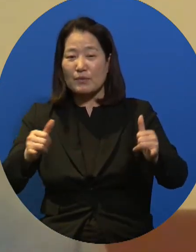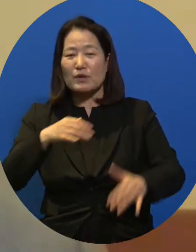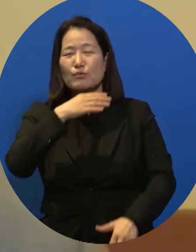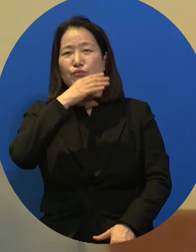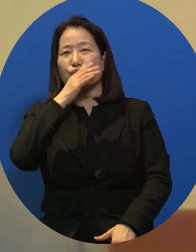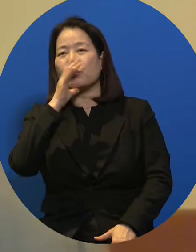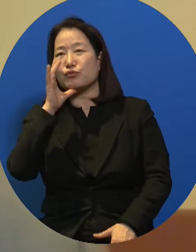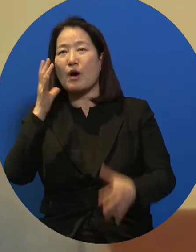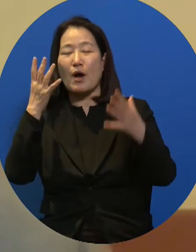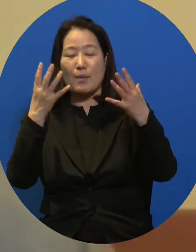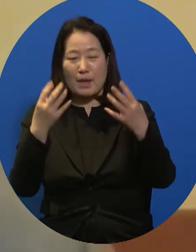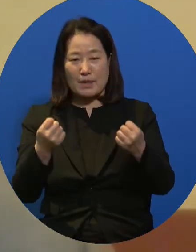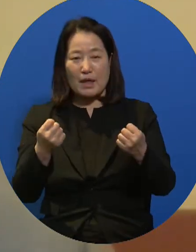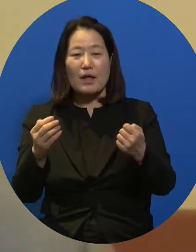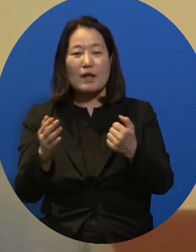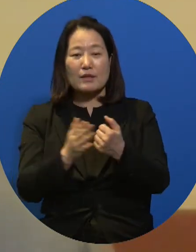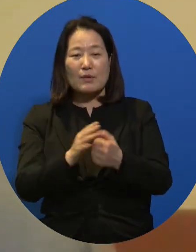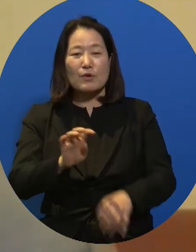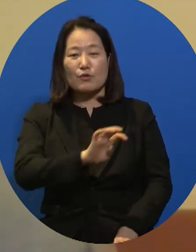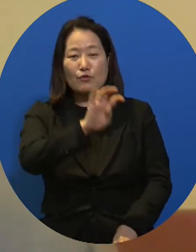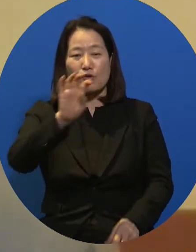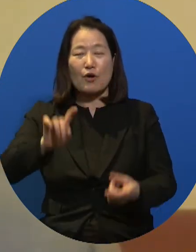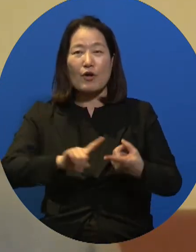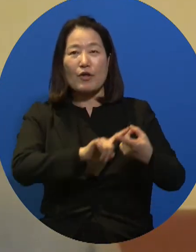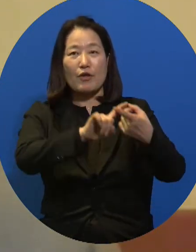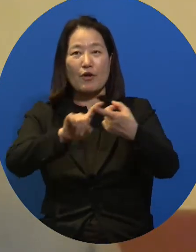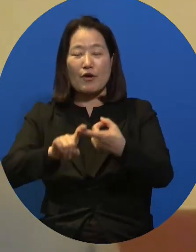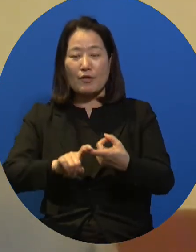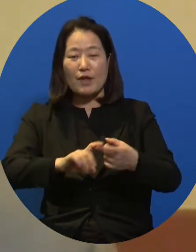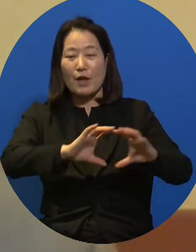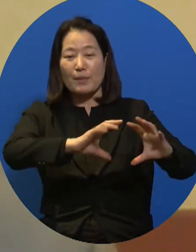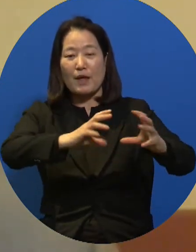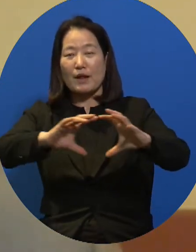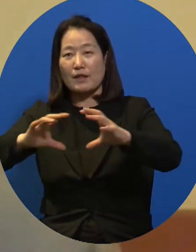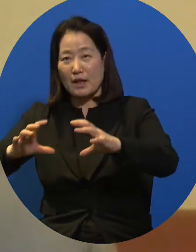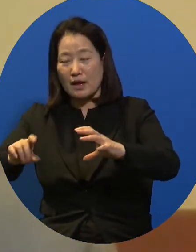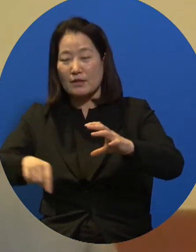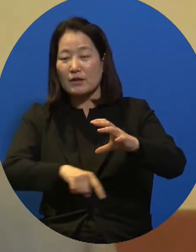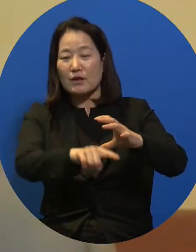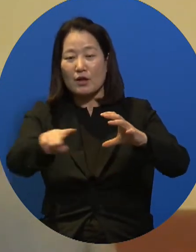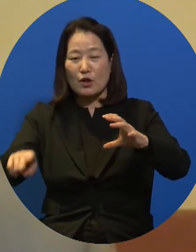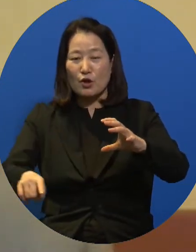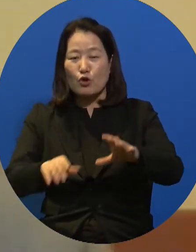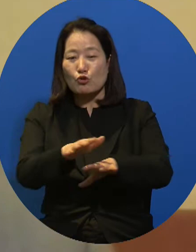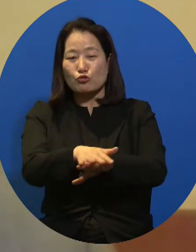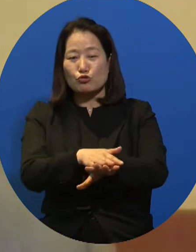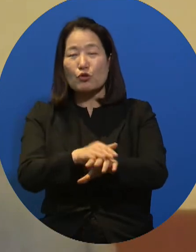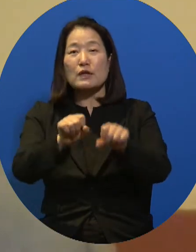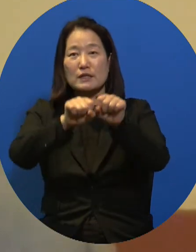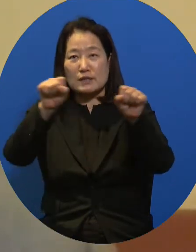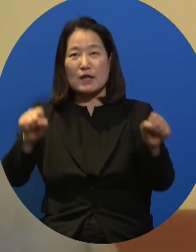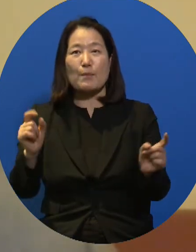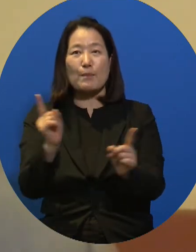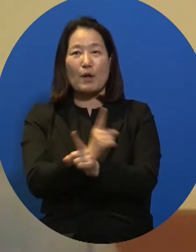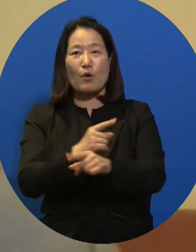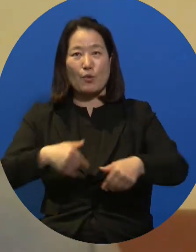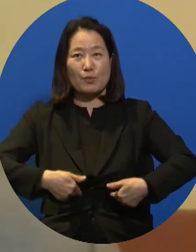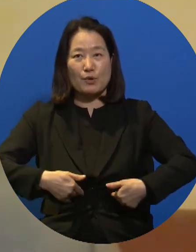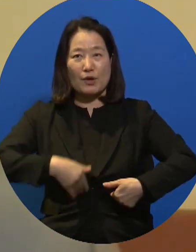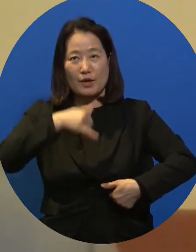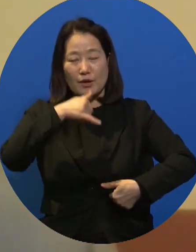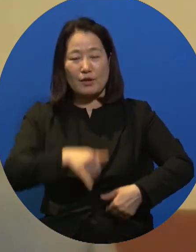국가에서는 결국 미래의 구조를 바꾸어야 할 것입니다. 그렇지만 아쉽게도 또 안타깝게도